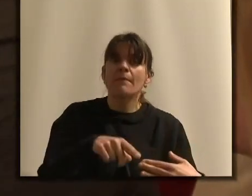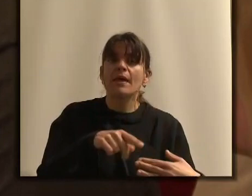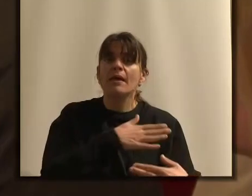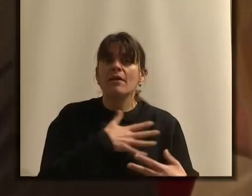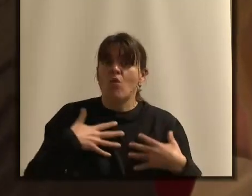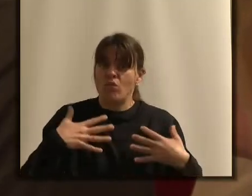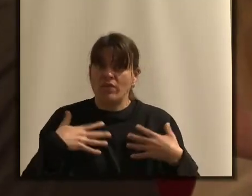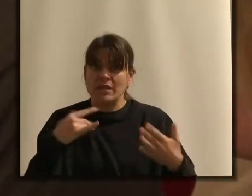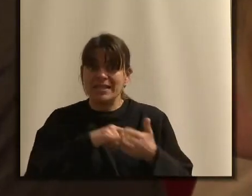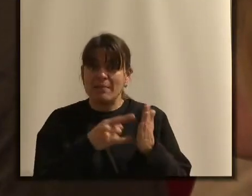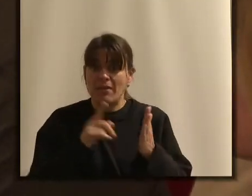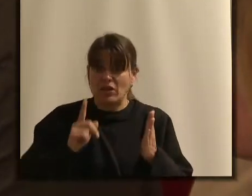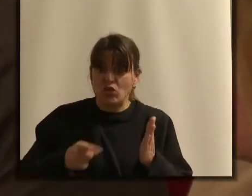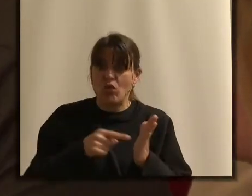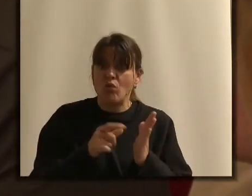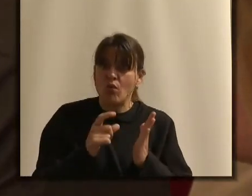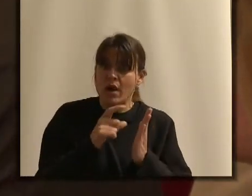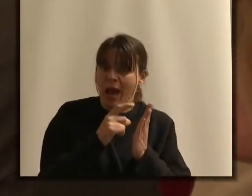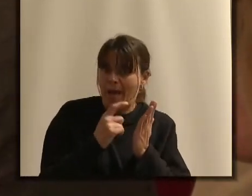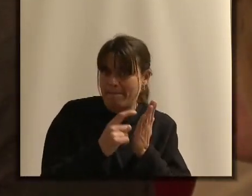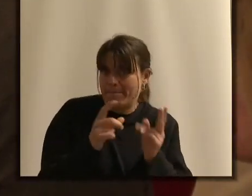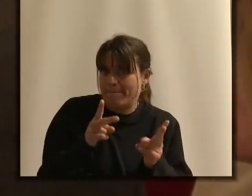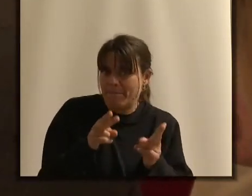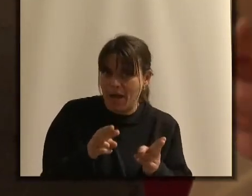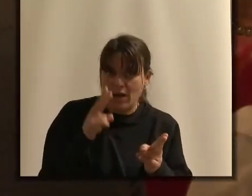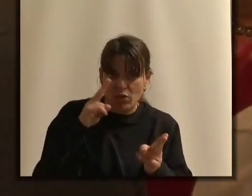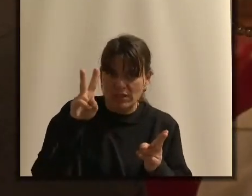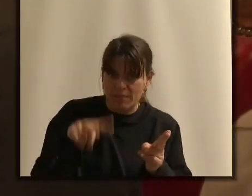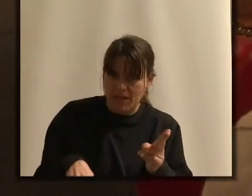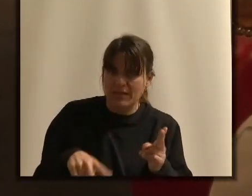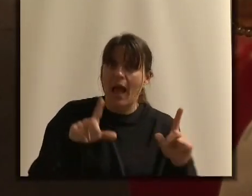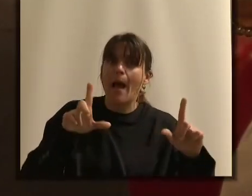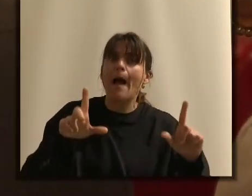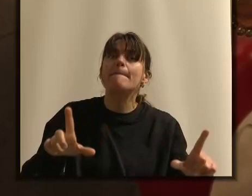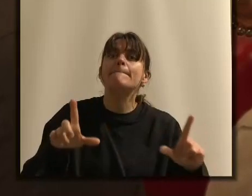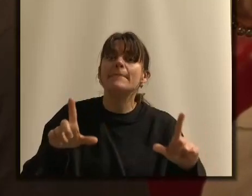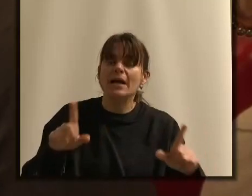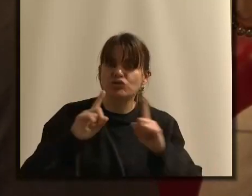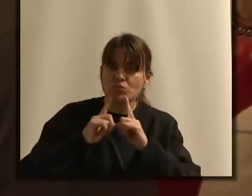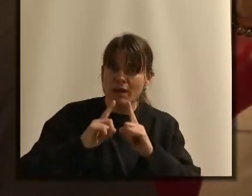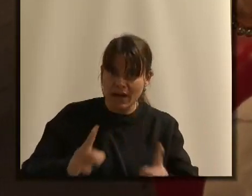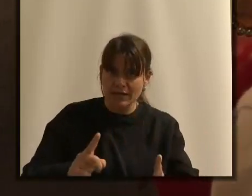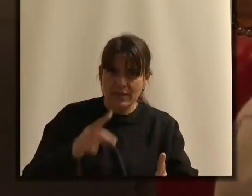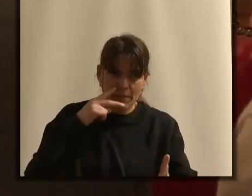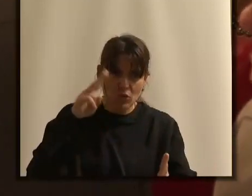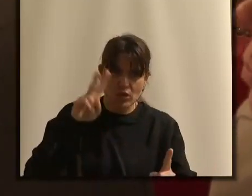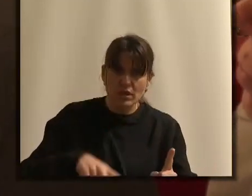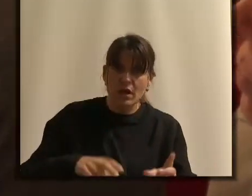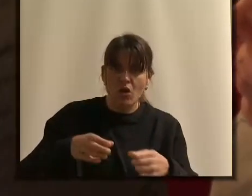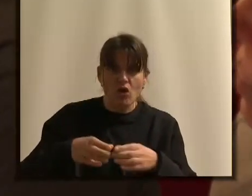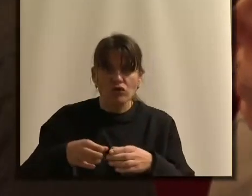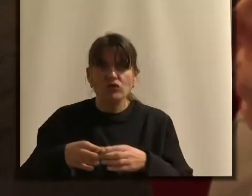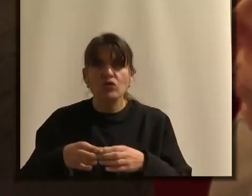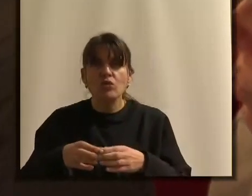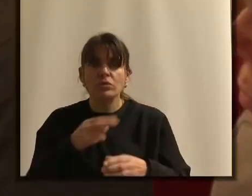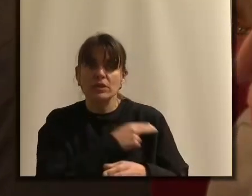del propi pla director. Sí que ja érem conscients de l'existència d'aquestes plaques que reconeixien a les brigades